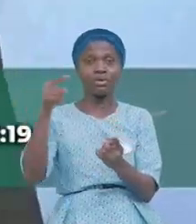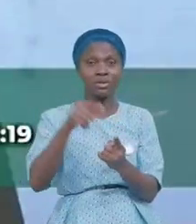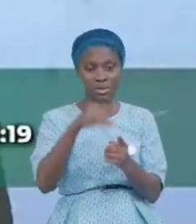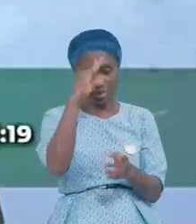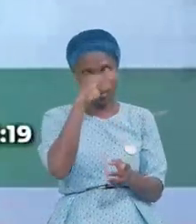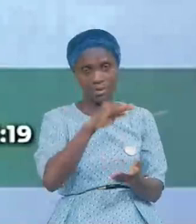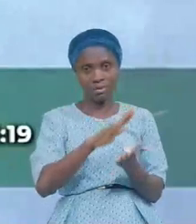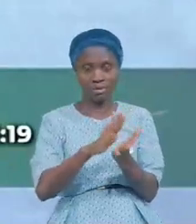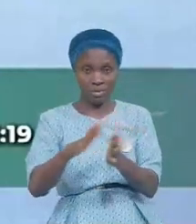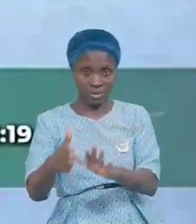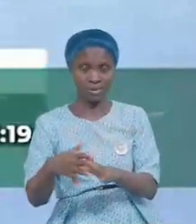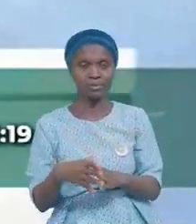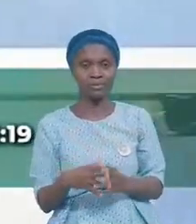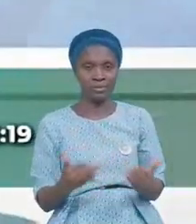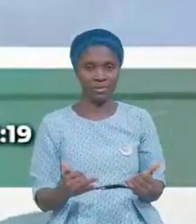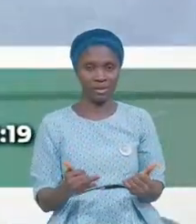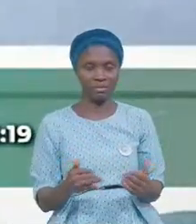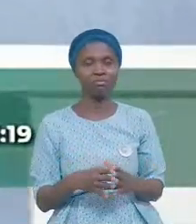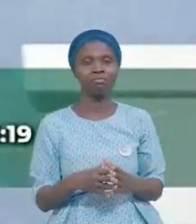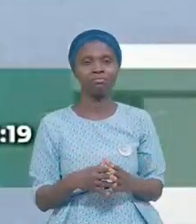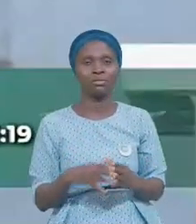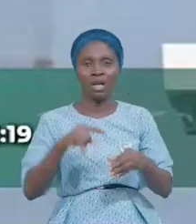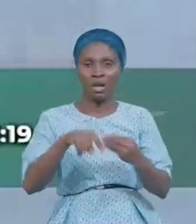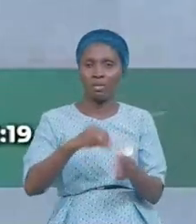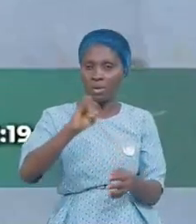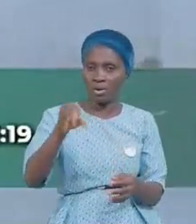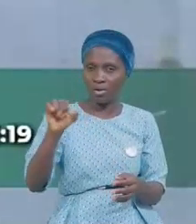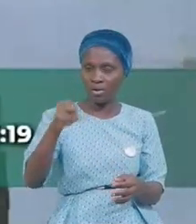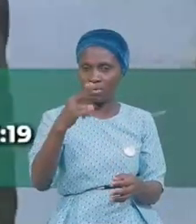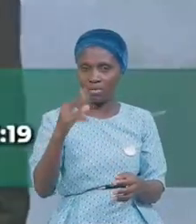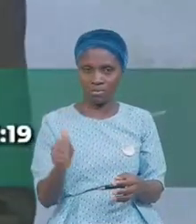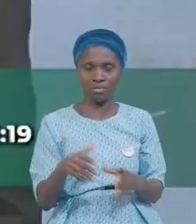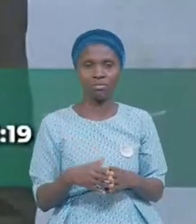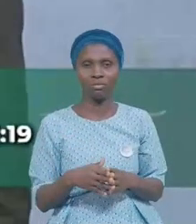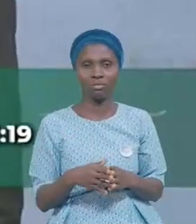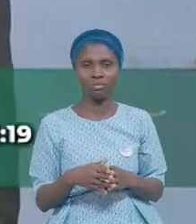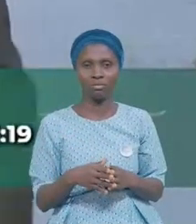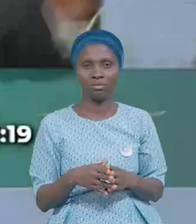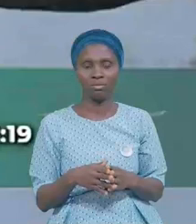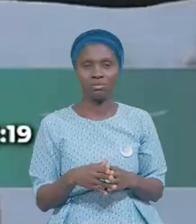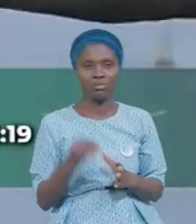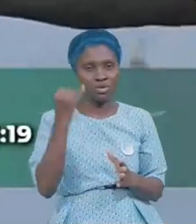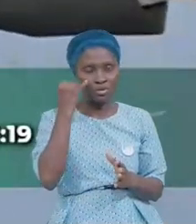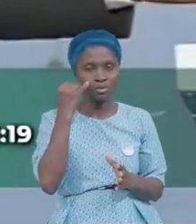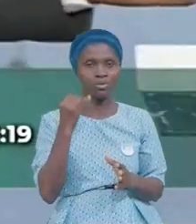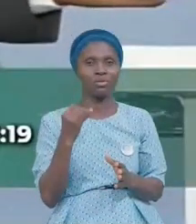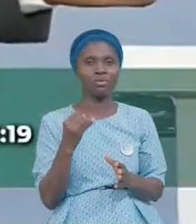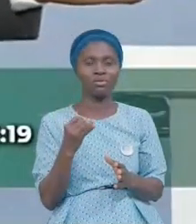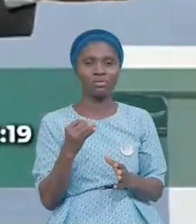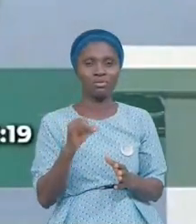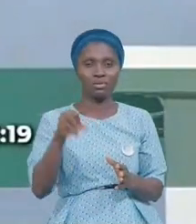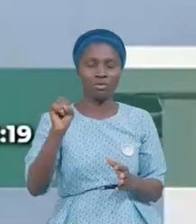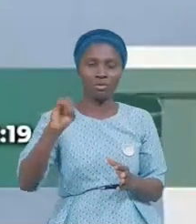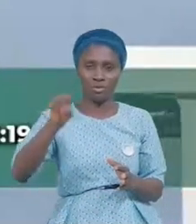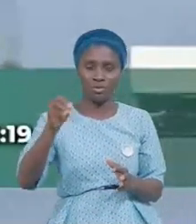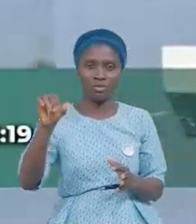Ouais, Josué, supposez que Josué dise, je n'ai pas besoin de la même puissance que Moïse